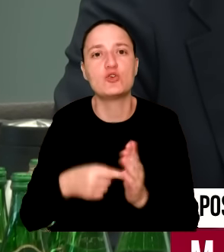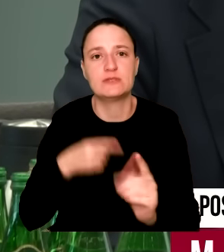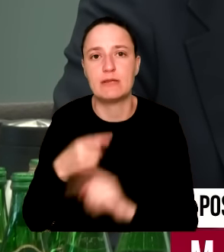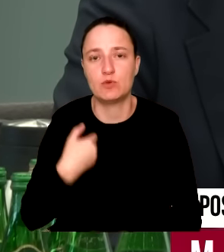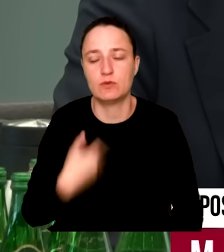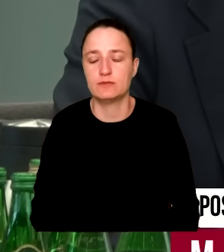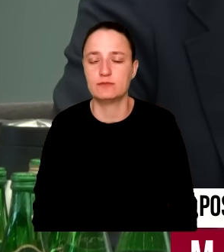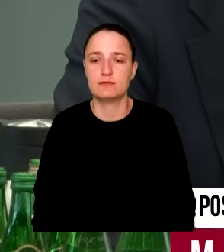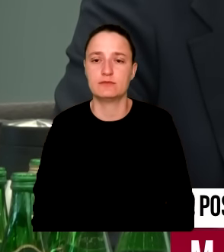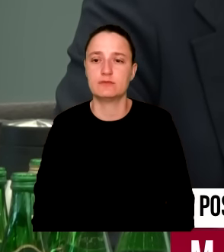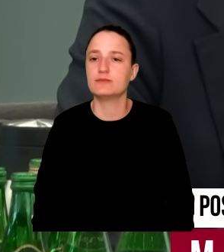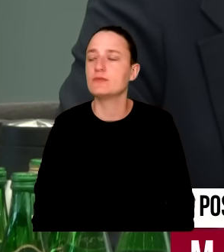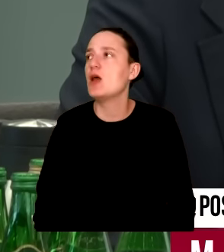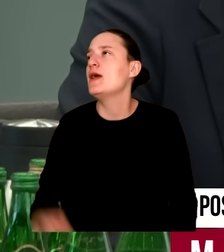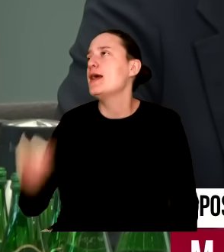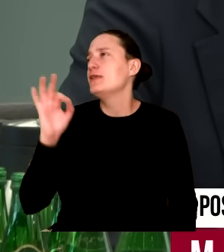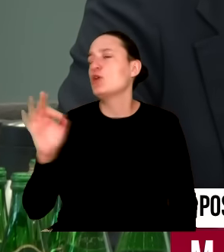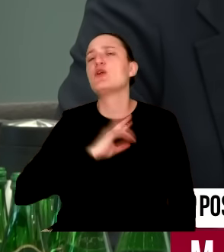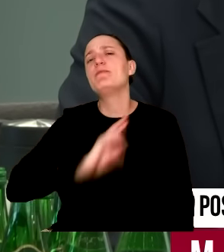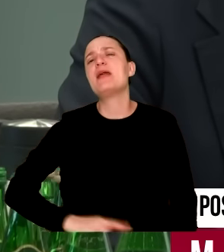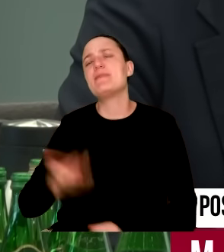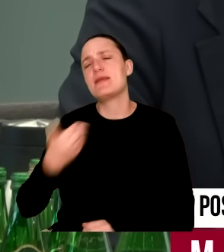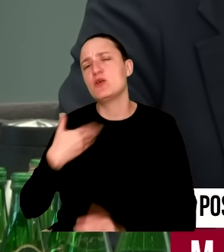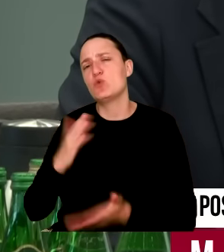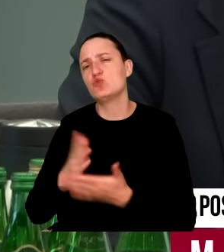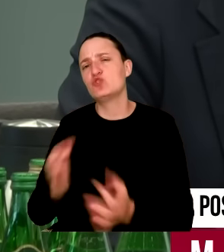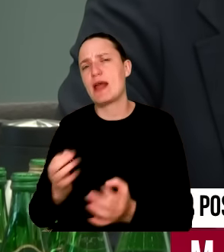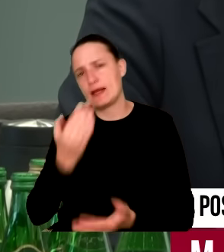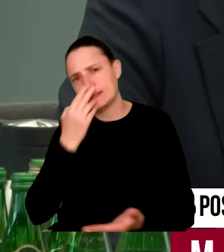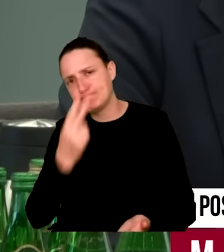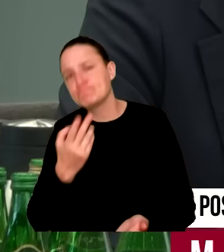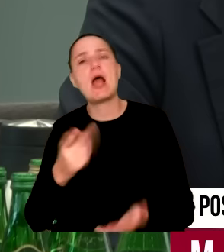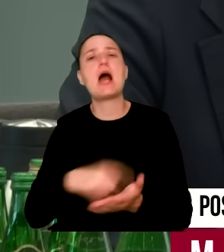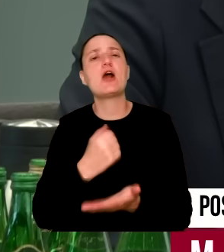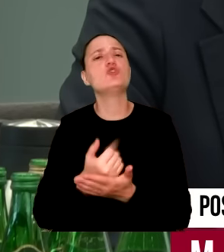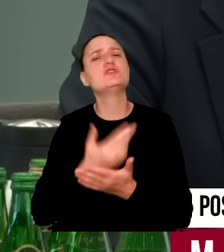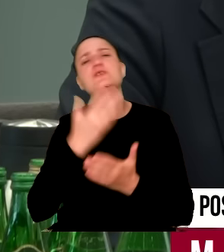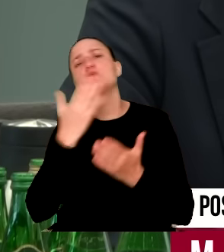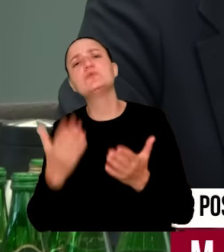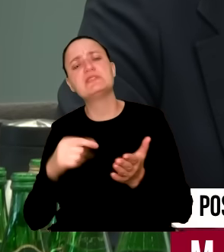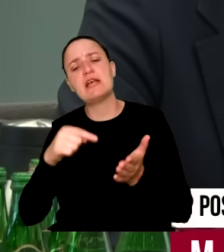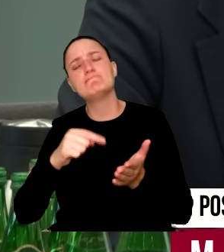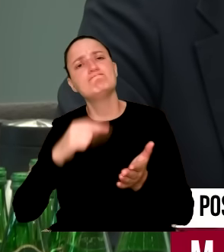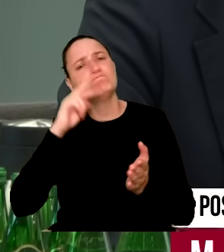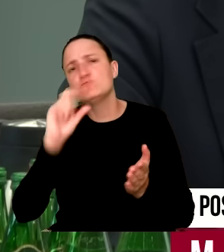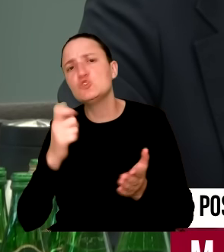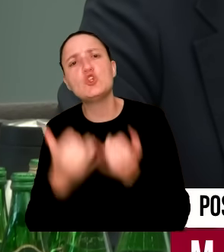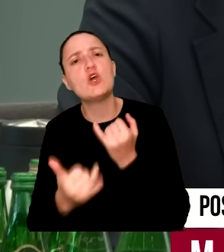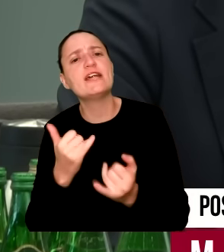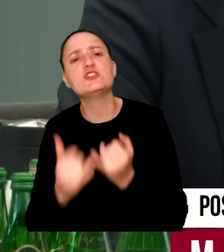dobrze jako były premier Proszę powiedzieć co przewiduje konstytucja w przypadku gdy istnieje zagrożenie